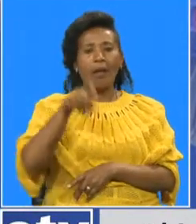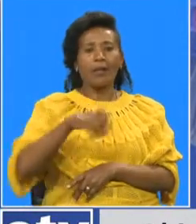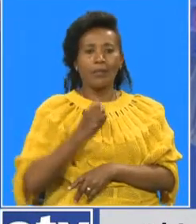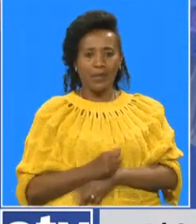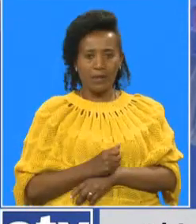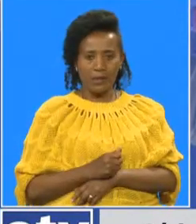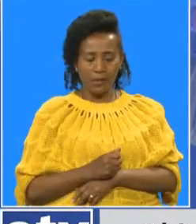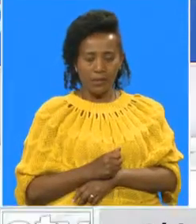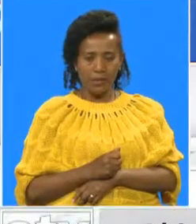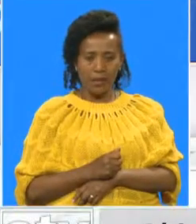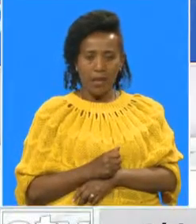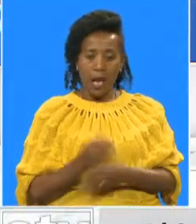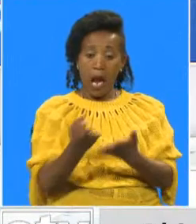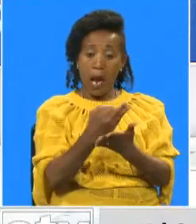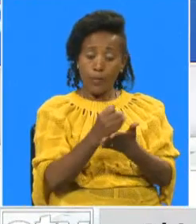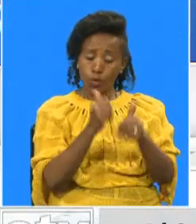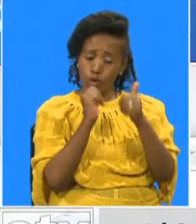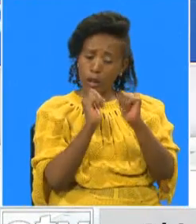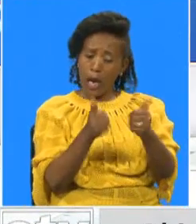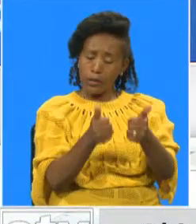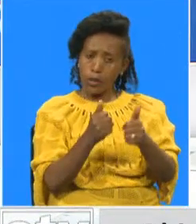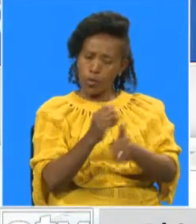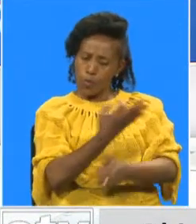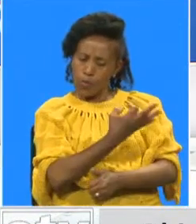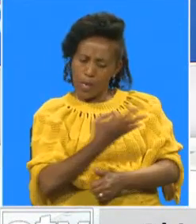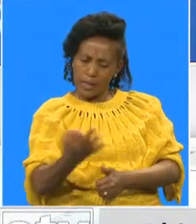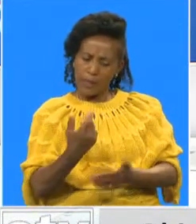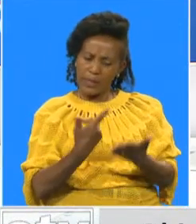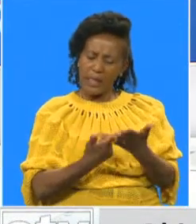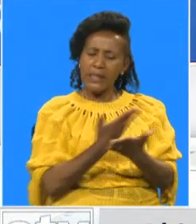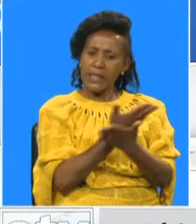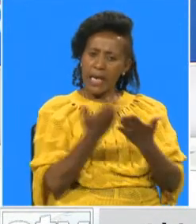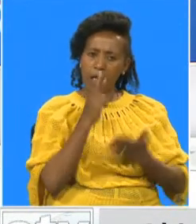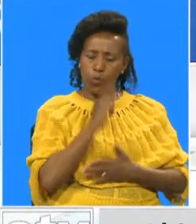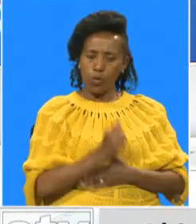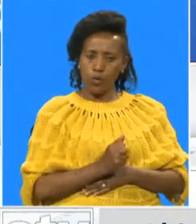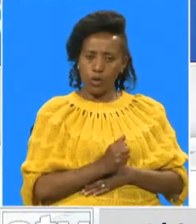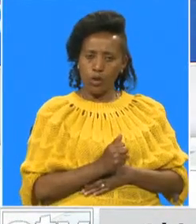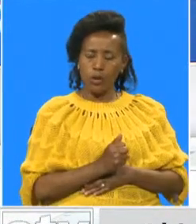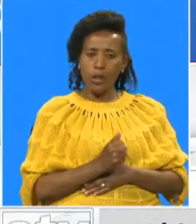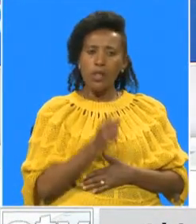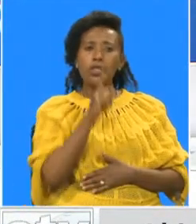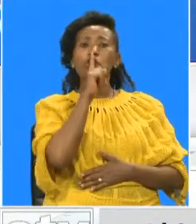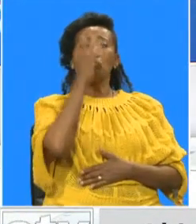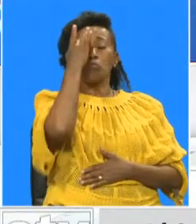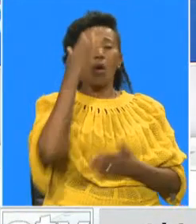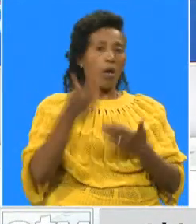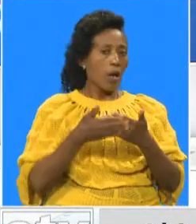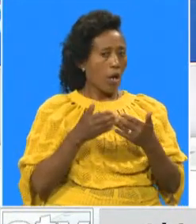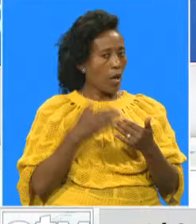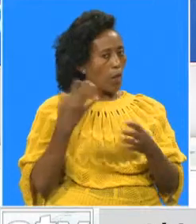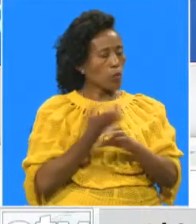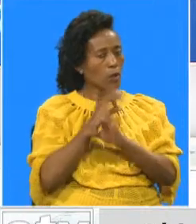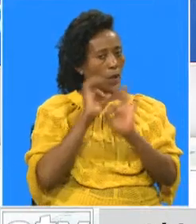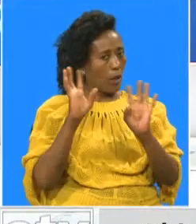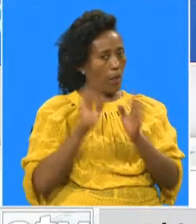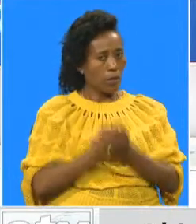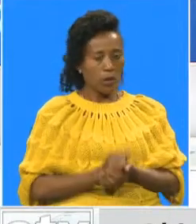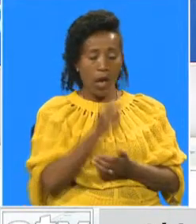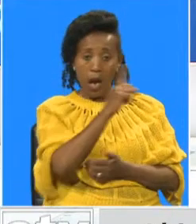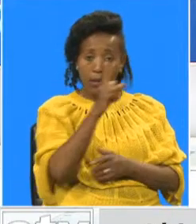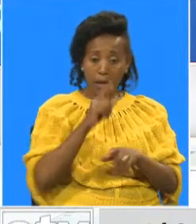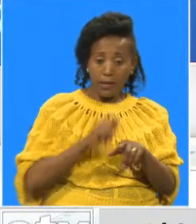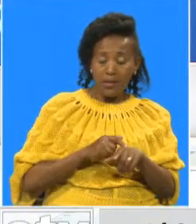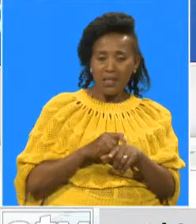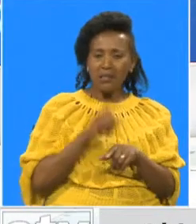ያለባቸው። አምራቾችም ራሳቸው ሲሪየስሊ እነዚህ ነገሮች ዝም ብሎ እንደቀላል ነገር መውሰድ የለብንም።